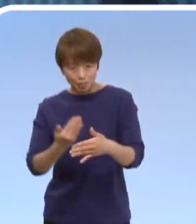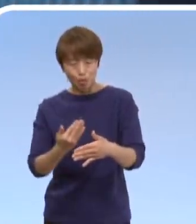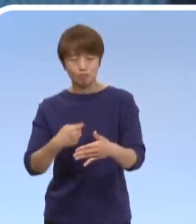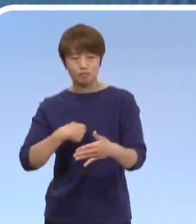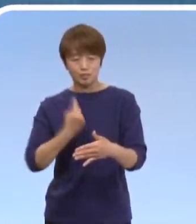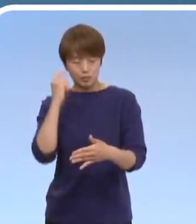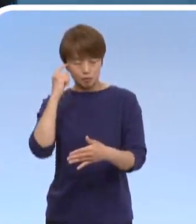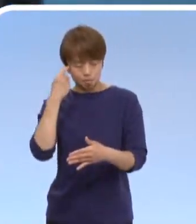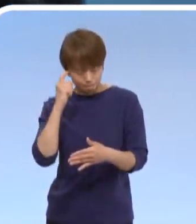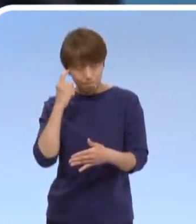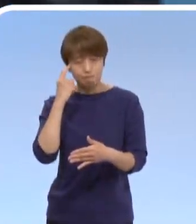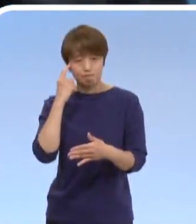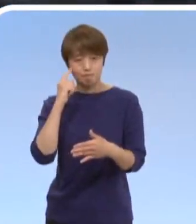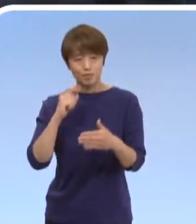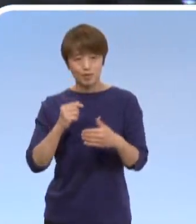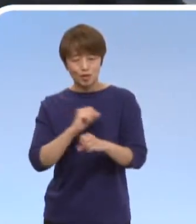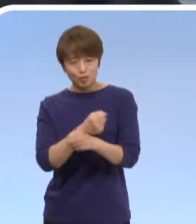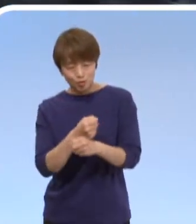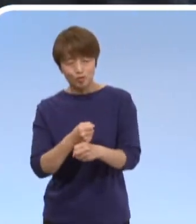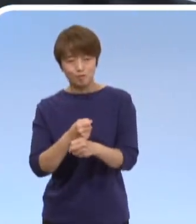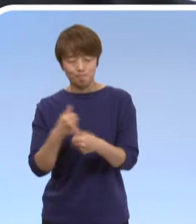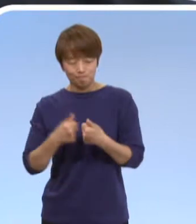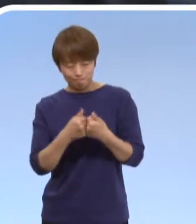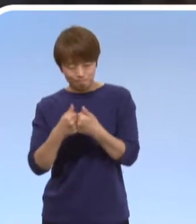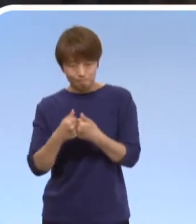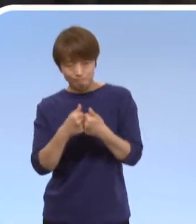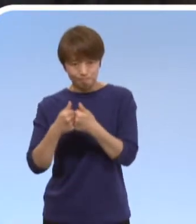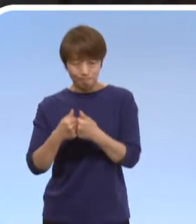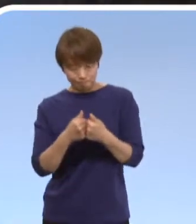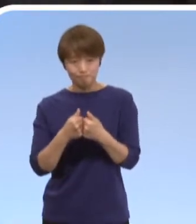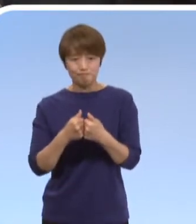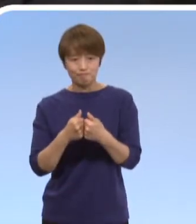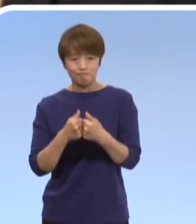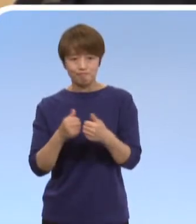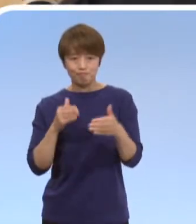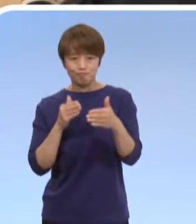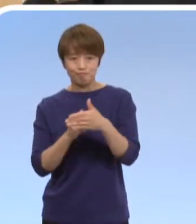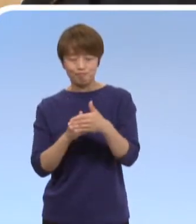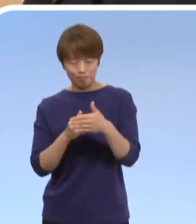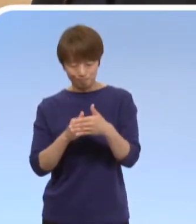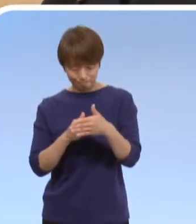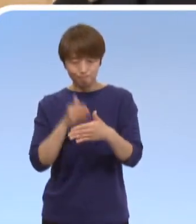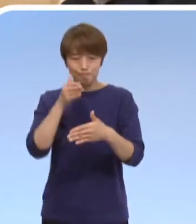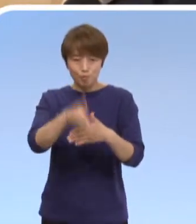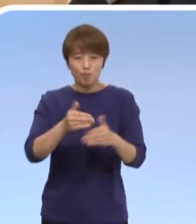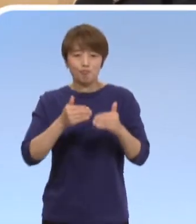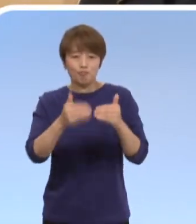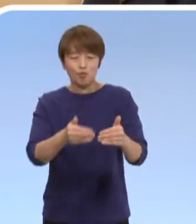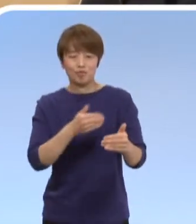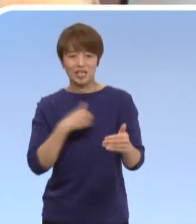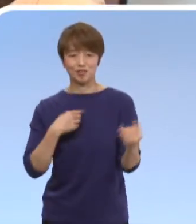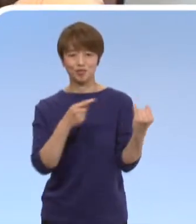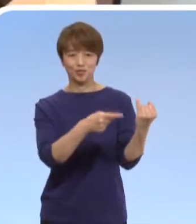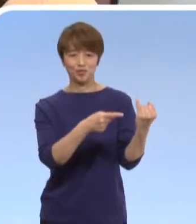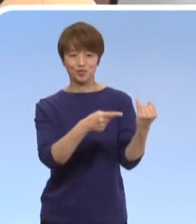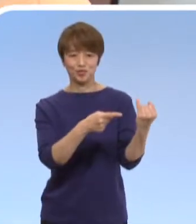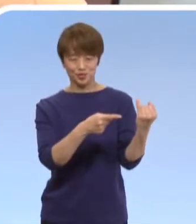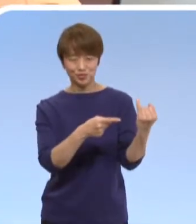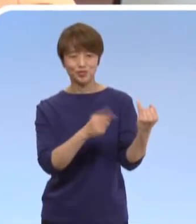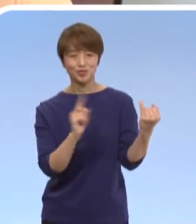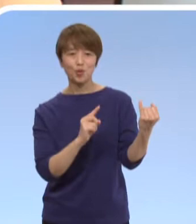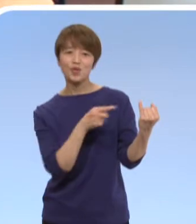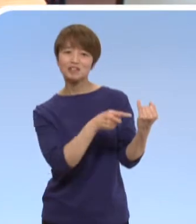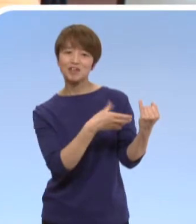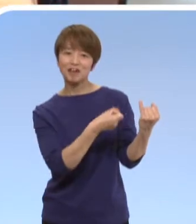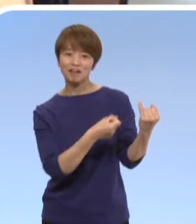介していい方向に向かうにはどうしたらいいかっていうことを考えながらで相談しながら前に進んでいけるっていう。 どうですか、